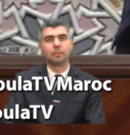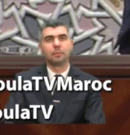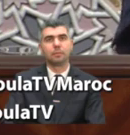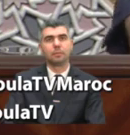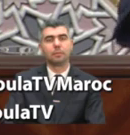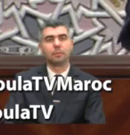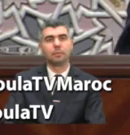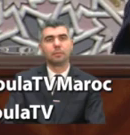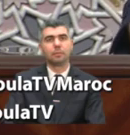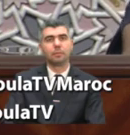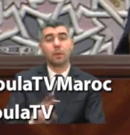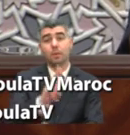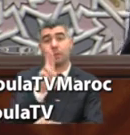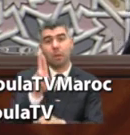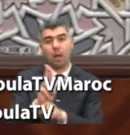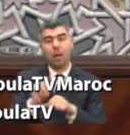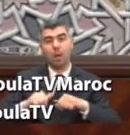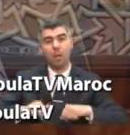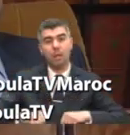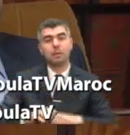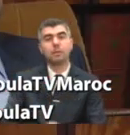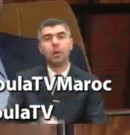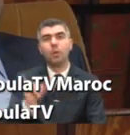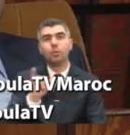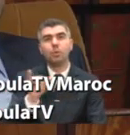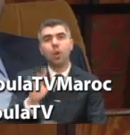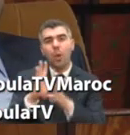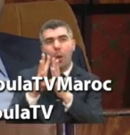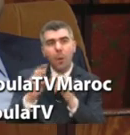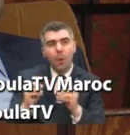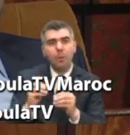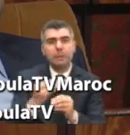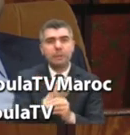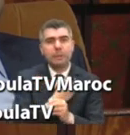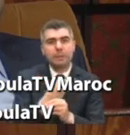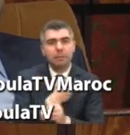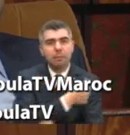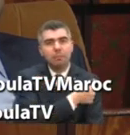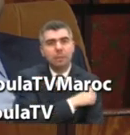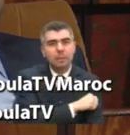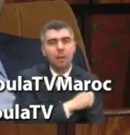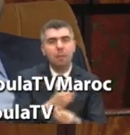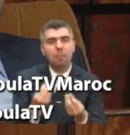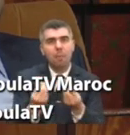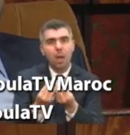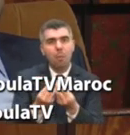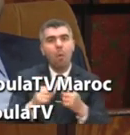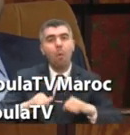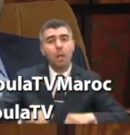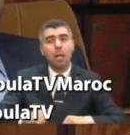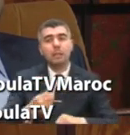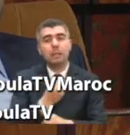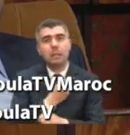محترم، نسألكم السيد الوزير حول الخصاص الموجود في الأطر والممرضين داخل قطاع الصحة،